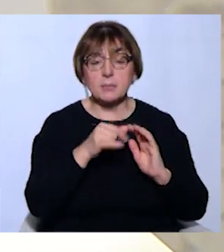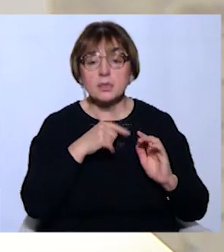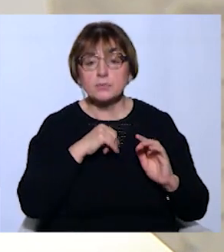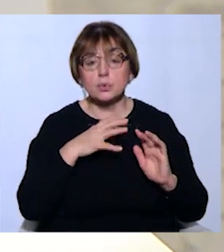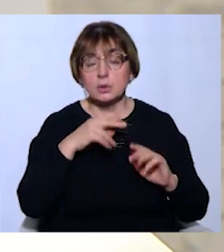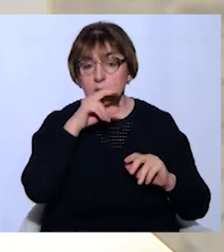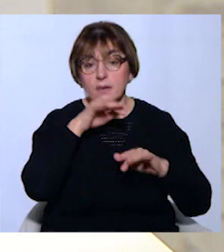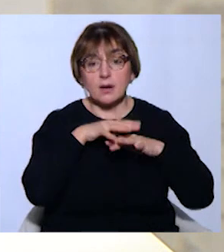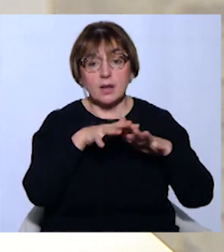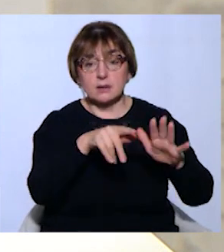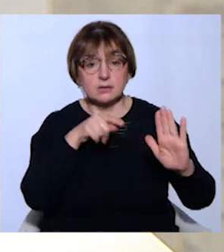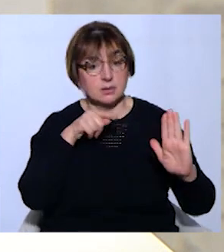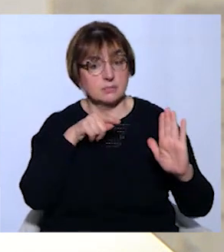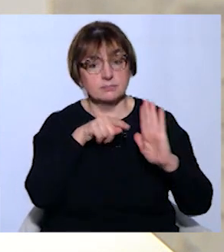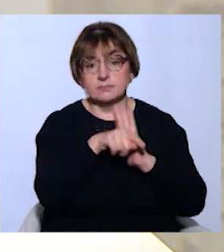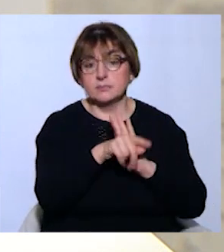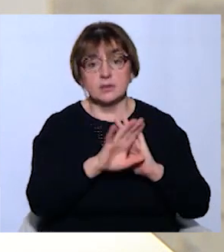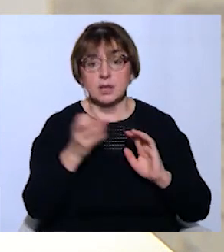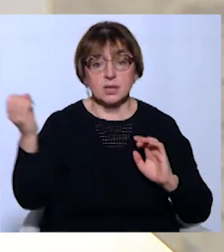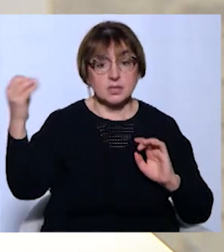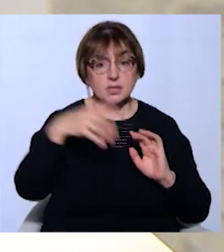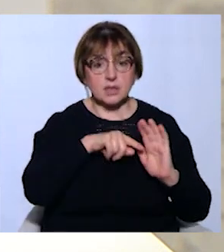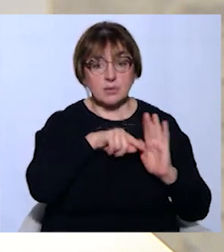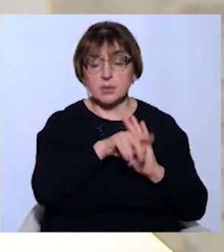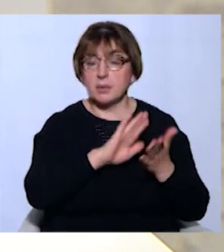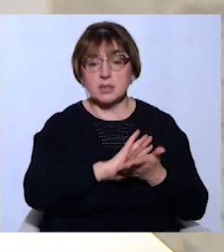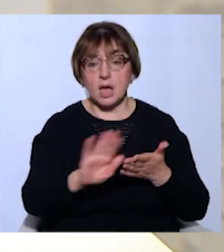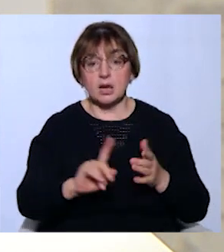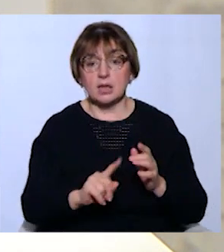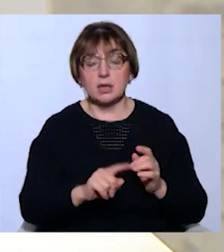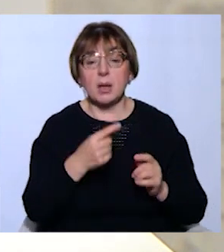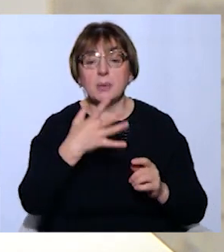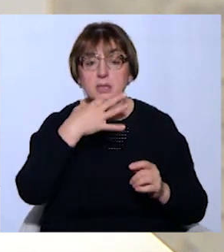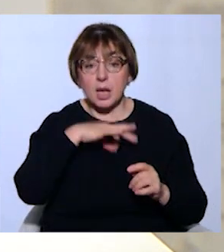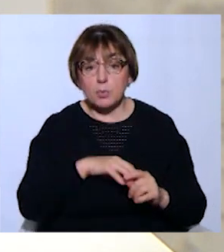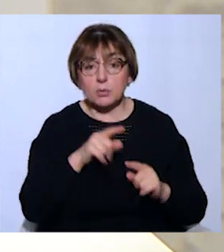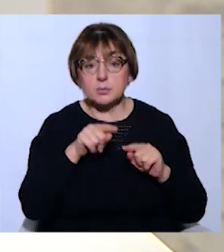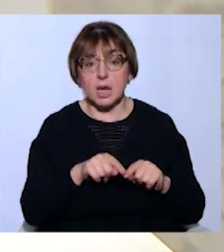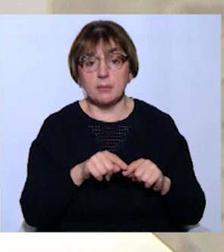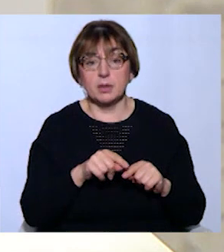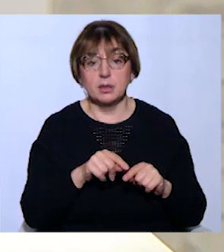რადიოაქტიური ნივთიერებებისგან გამოსულ სხივებს და ამიტომ მას იყენებენ ამ